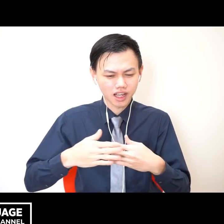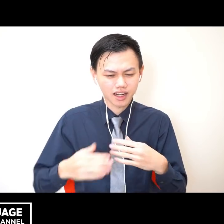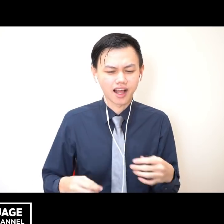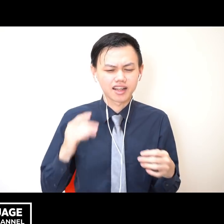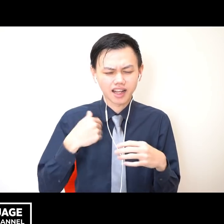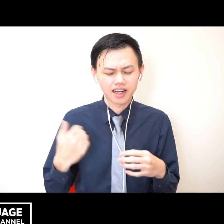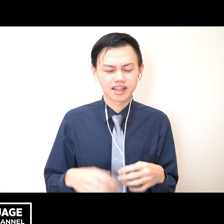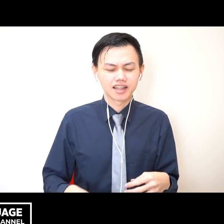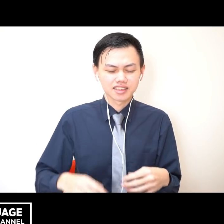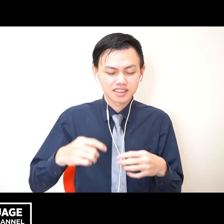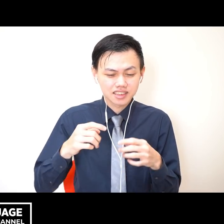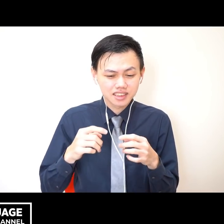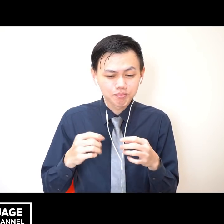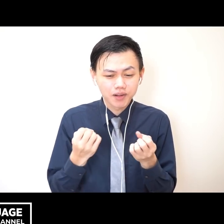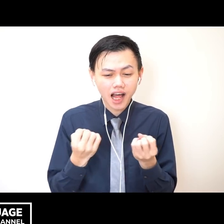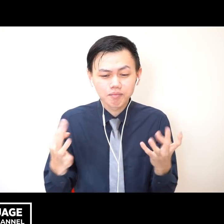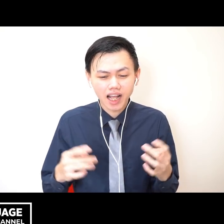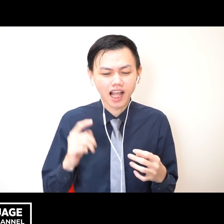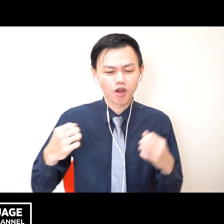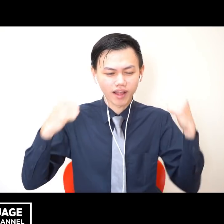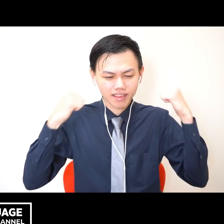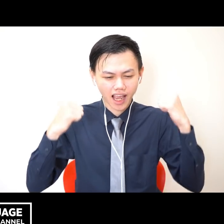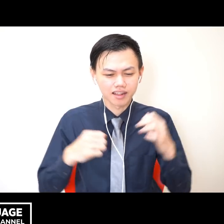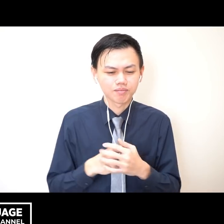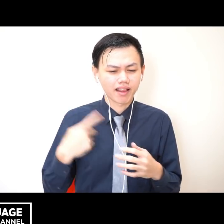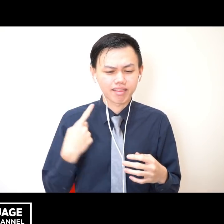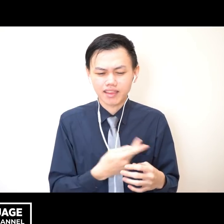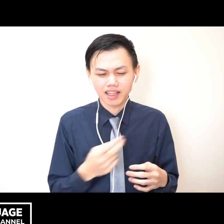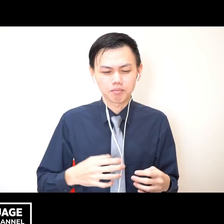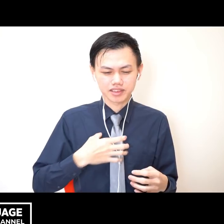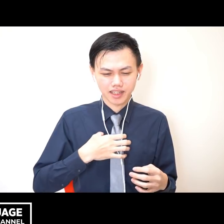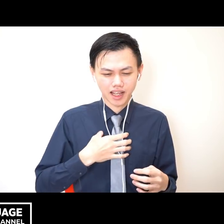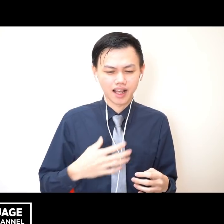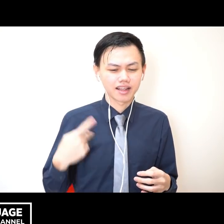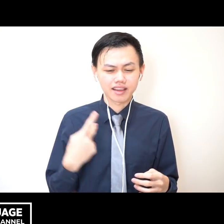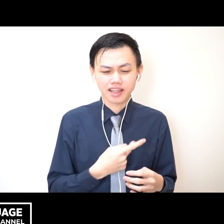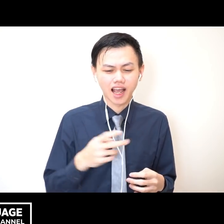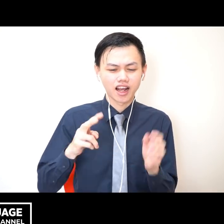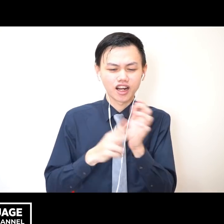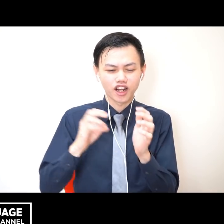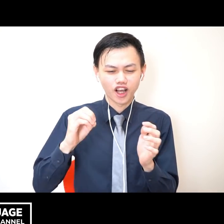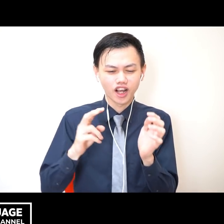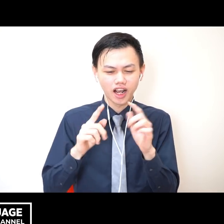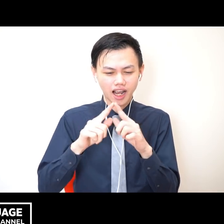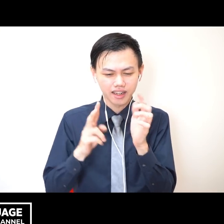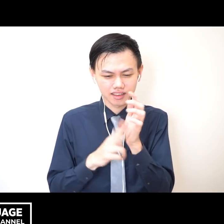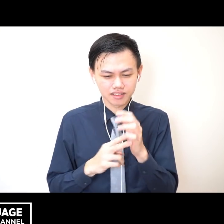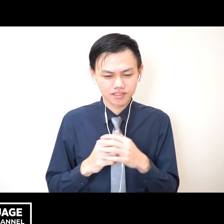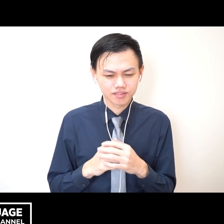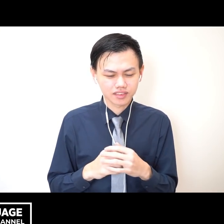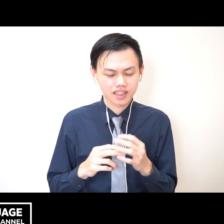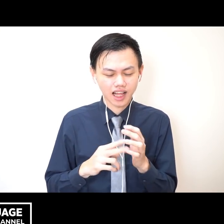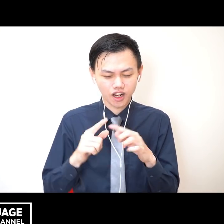selama pelayanan saya di dalam hidup ini. Yang pertama adalah bahwa Tuhan kita adalah Tuhan yang Maha Esa. He is